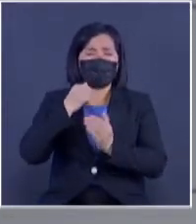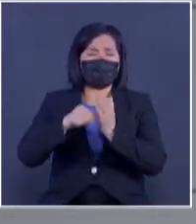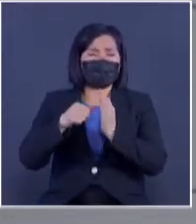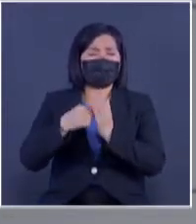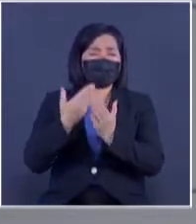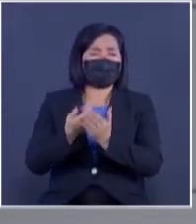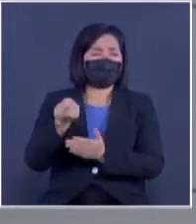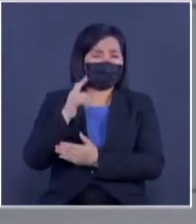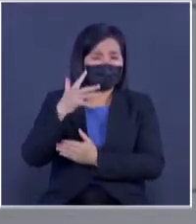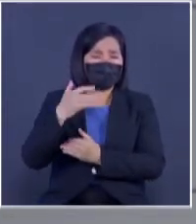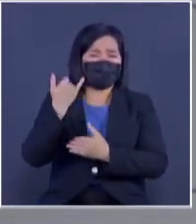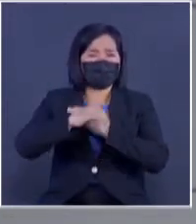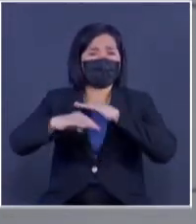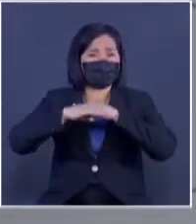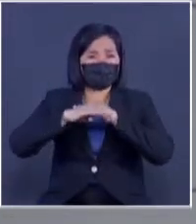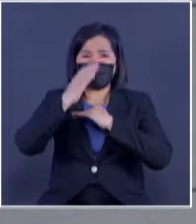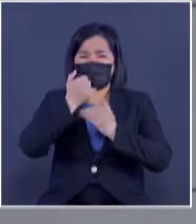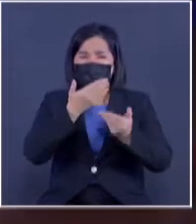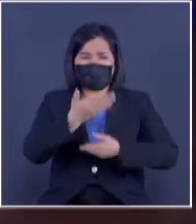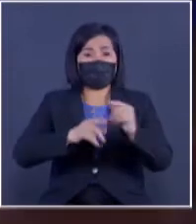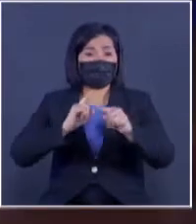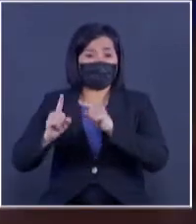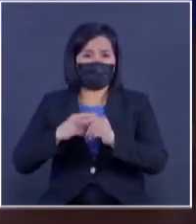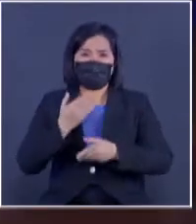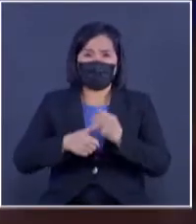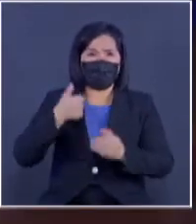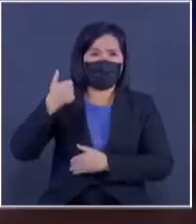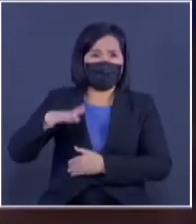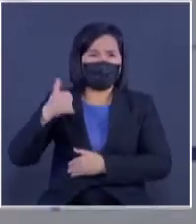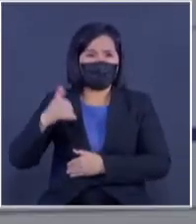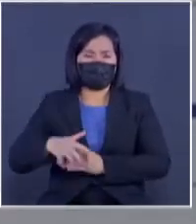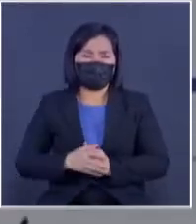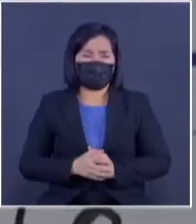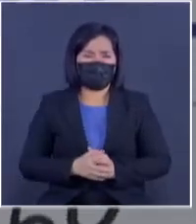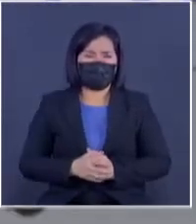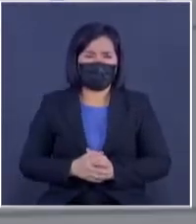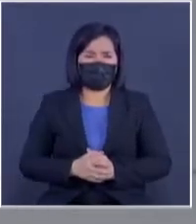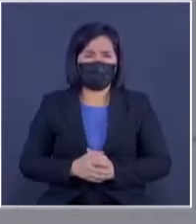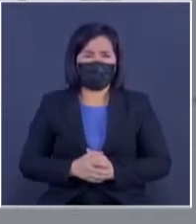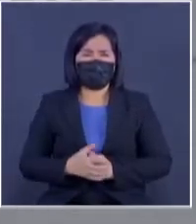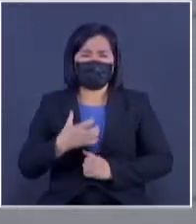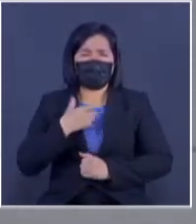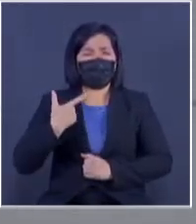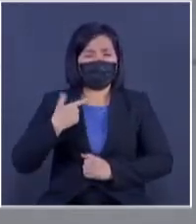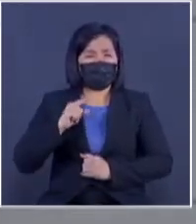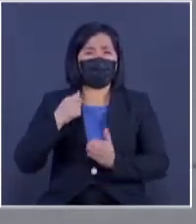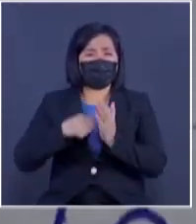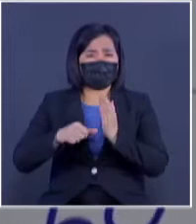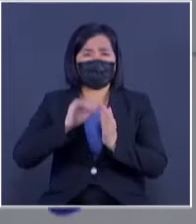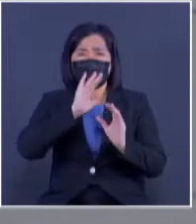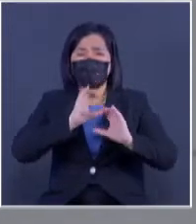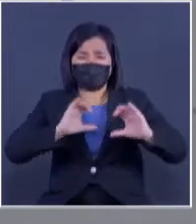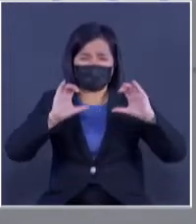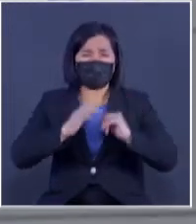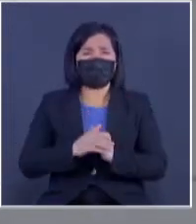ากประเทศเพื่อนบ้านครับหลังจากที่ร้านค้าไม่สามารถขายบุหรี่ถูกกฎหมายได้เพื่อคุ้มครองผลประโยชน์จากเงินภาษีของรัฐ